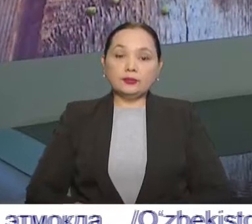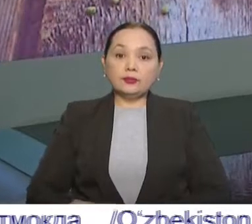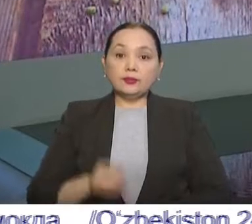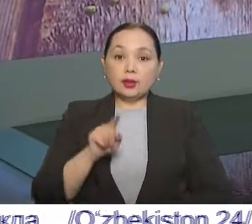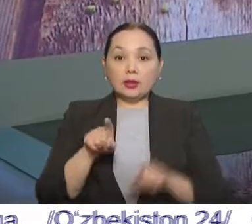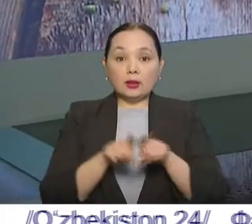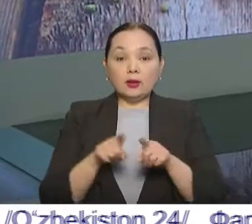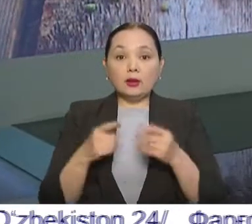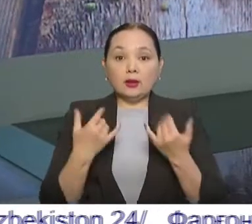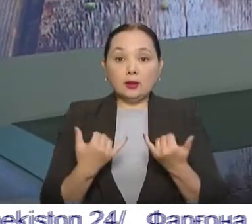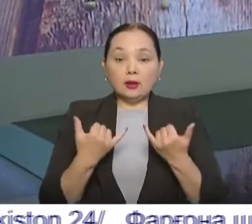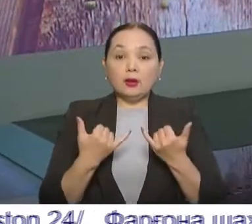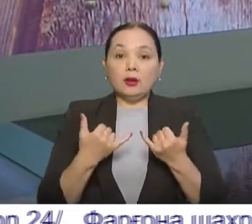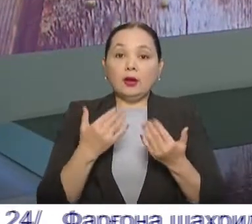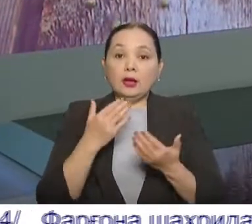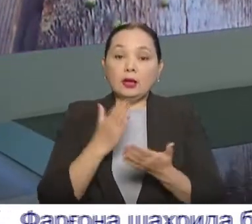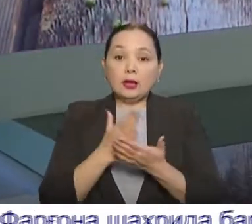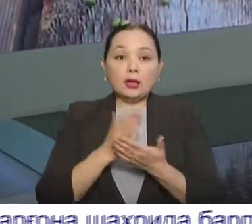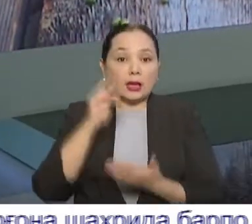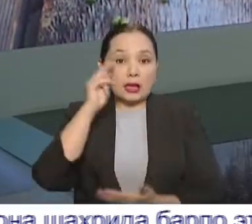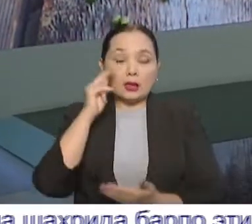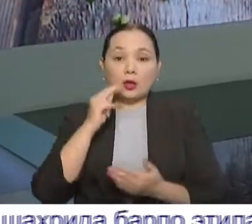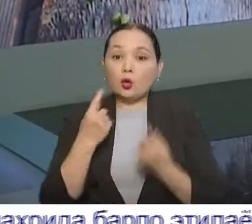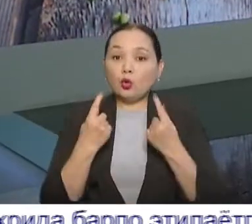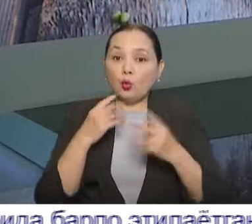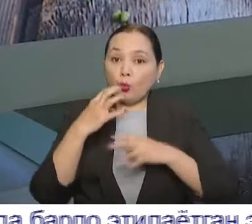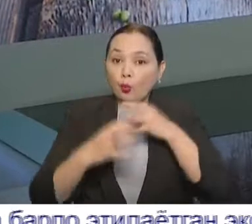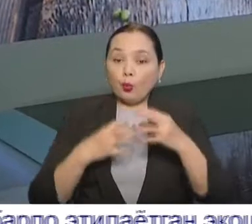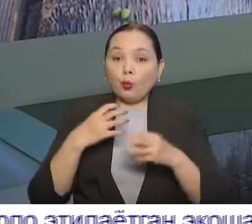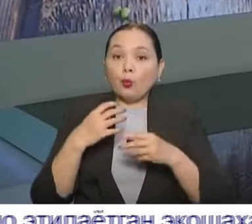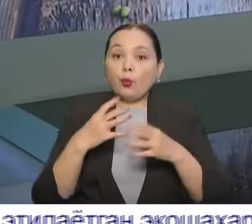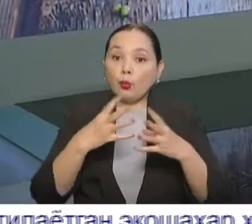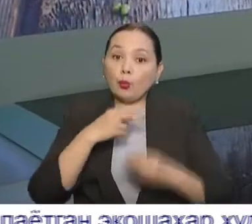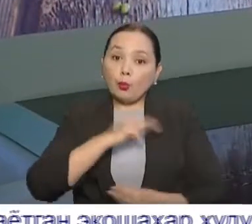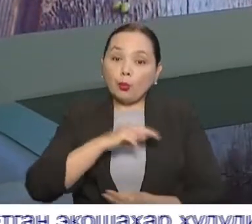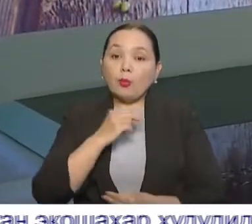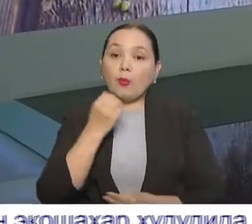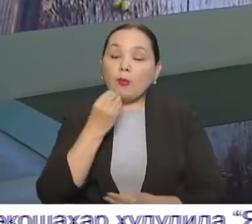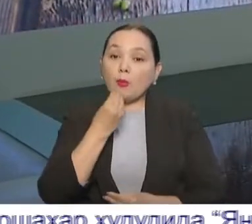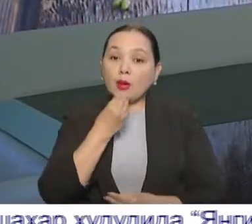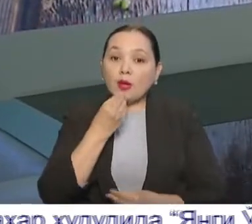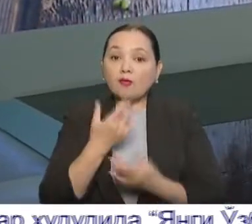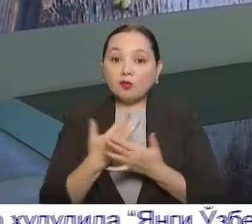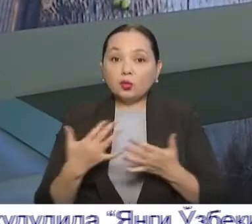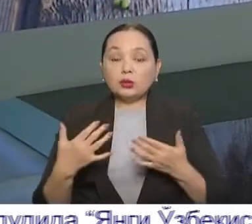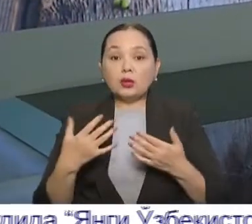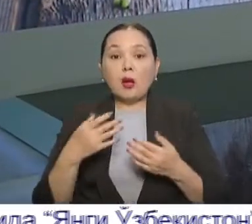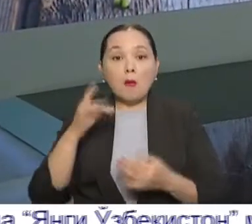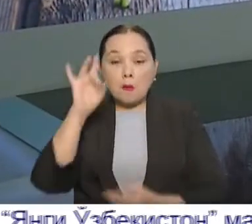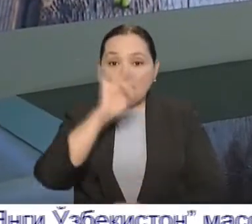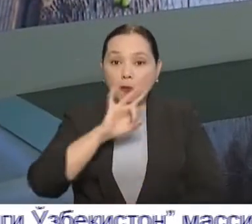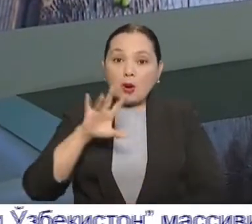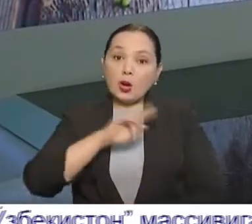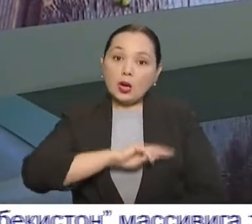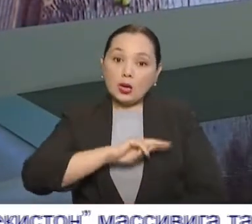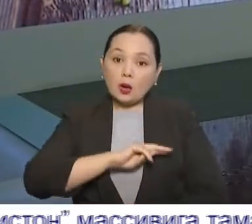И к другим темам. Сегодня Китай является крупнейшим в мире импортером продовольственной и сельскохозяйственной продукции. Самыми популярными бобовыми в